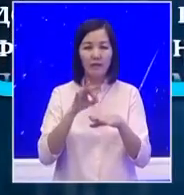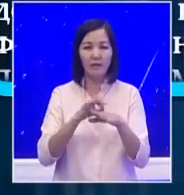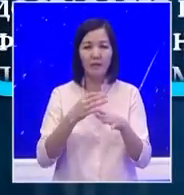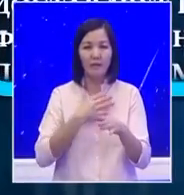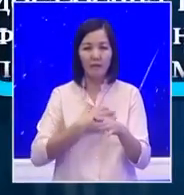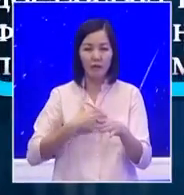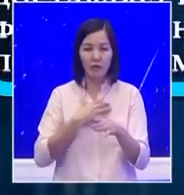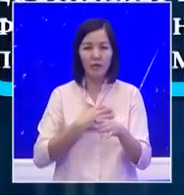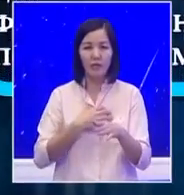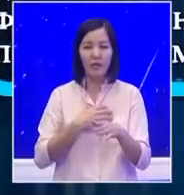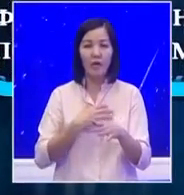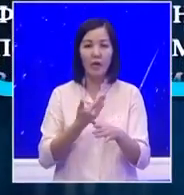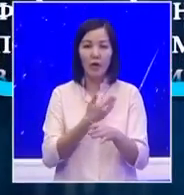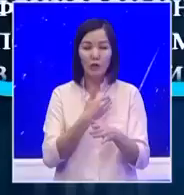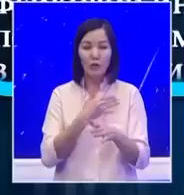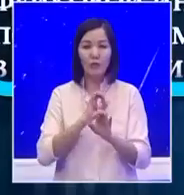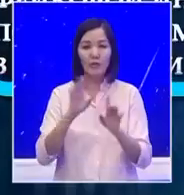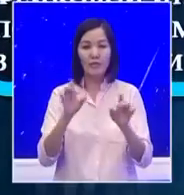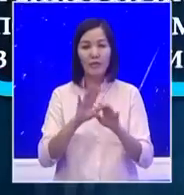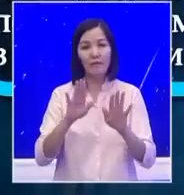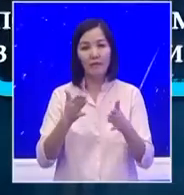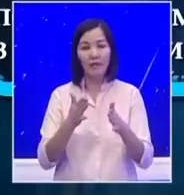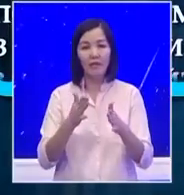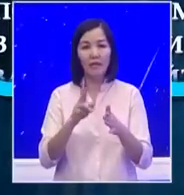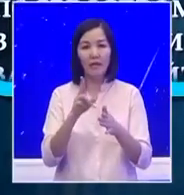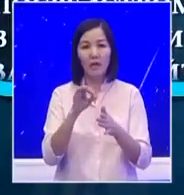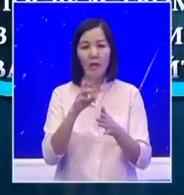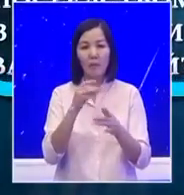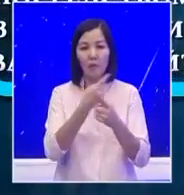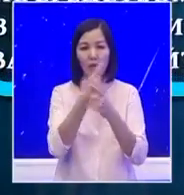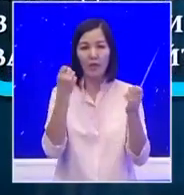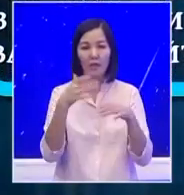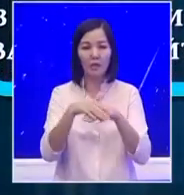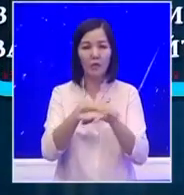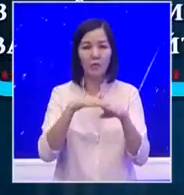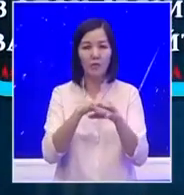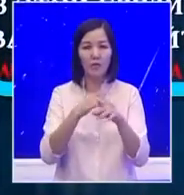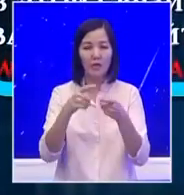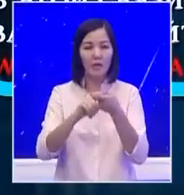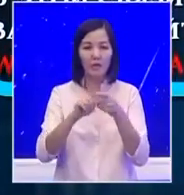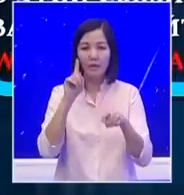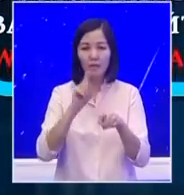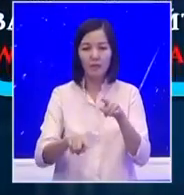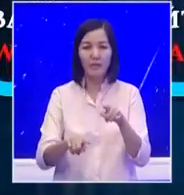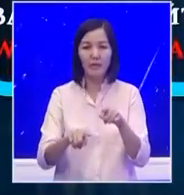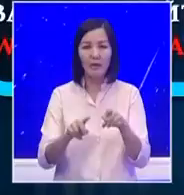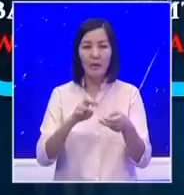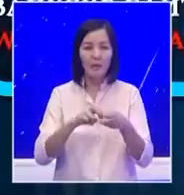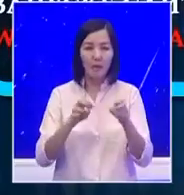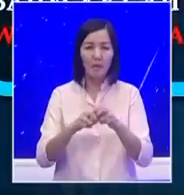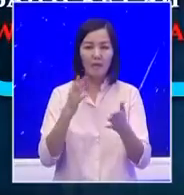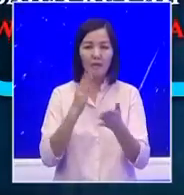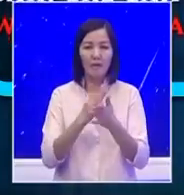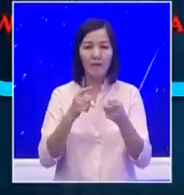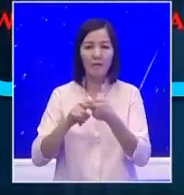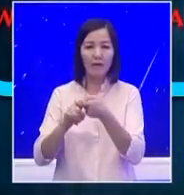важнейших. Вынужден признать, что в некоторых моментах коммуникации с обществом еще недостаточно эффективны. Немало проблем доставляет